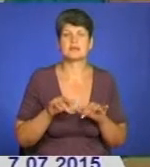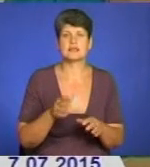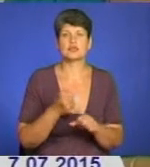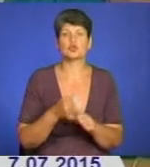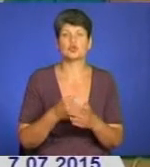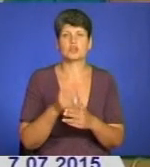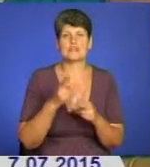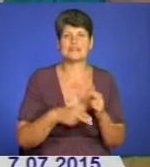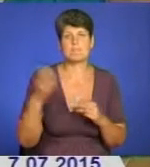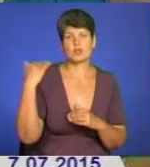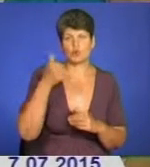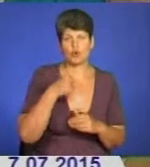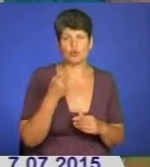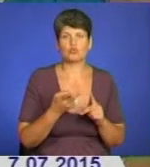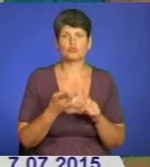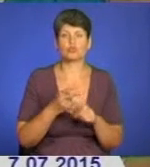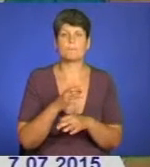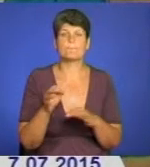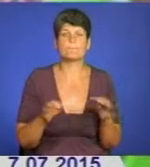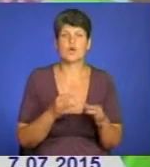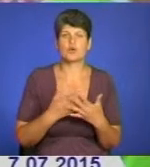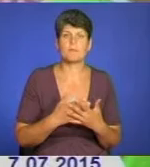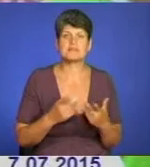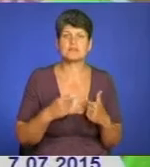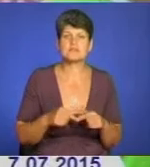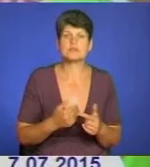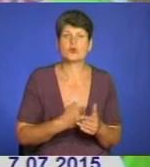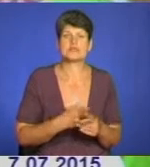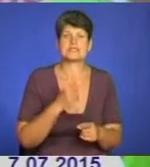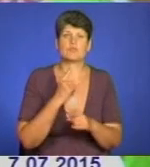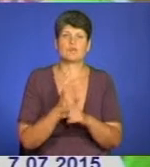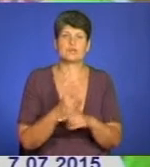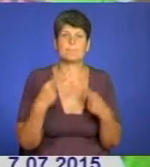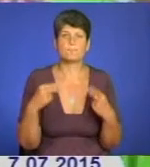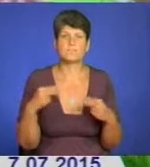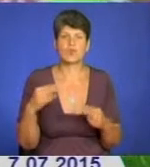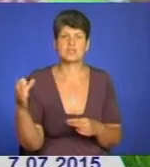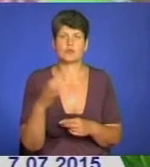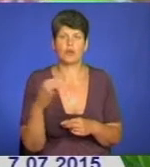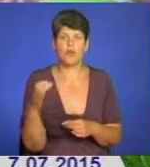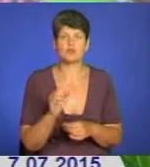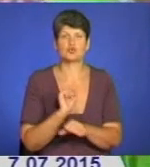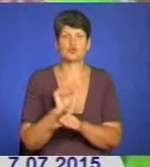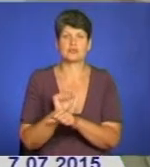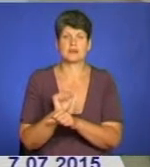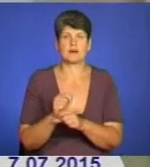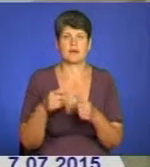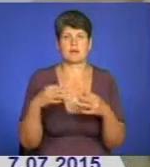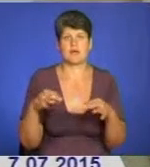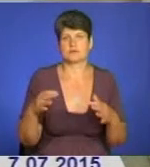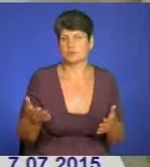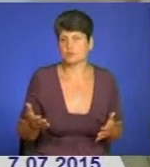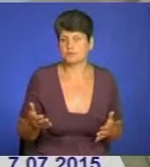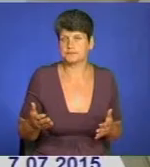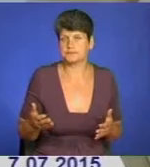кінця минулого року. Другим проектом громадські організації хочуть заборонити продаж алкоголю на зупинках громадського транспорту. Мені здається,